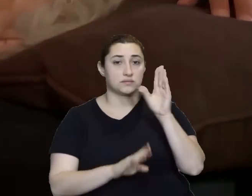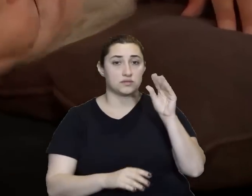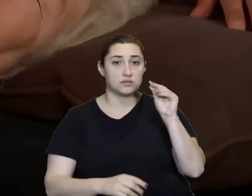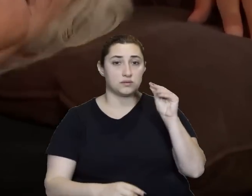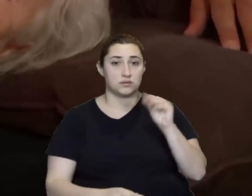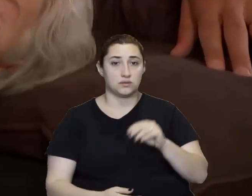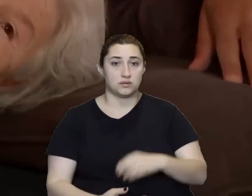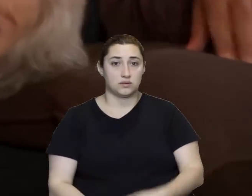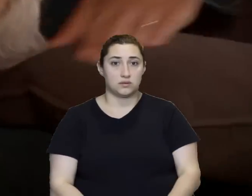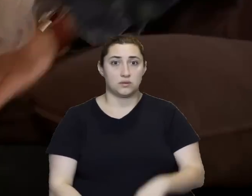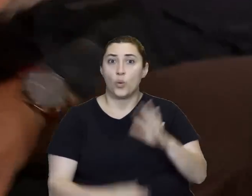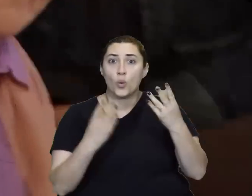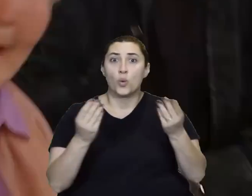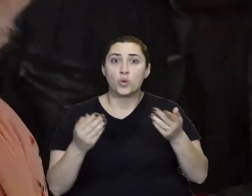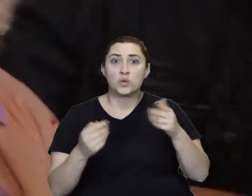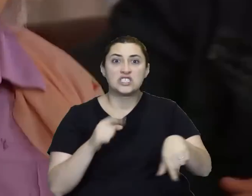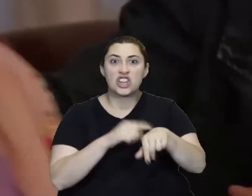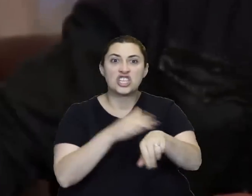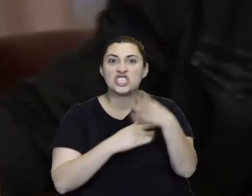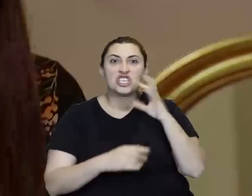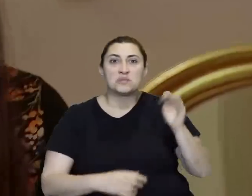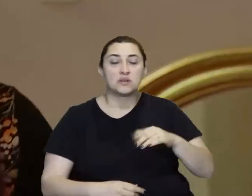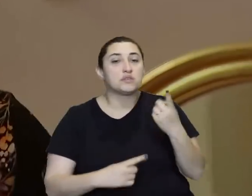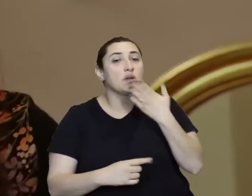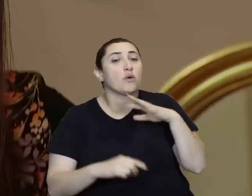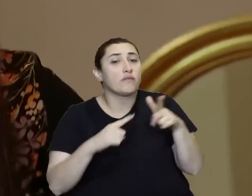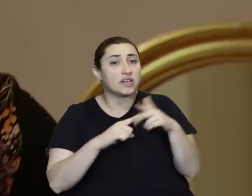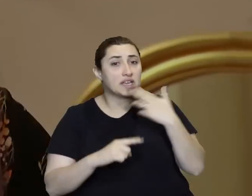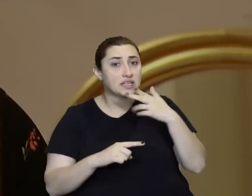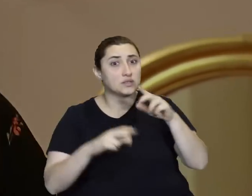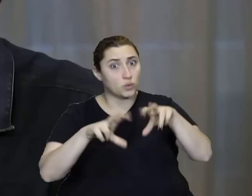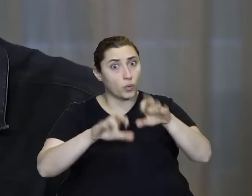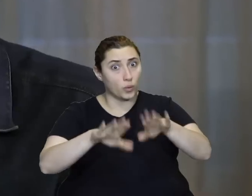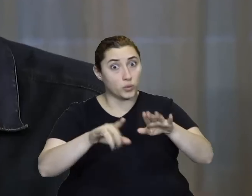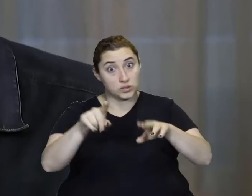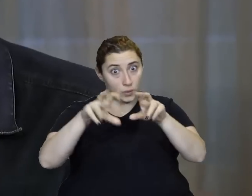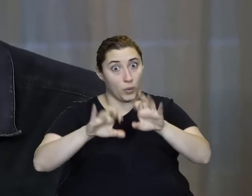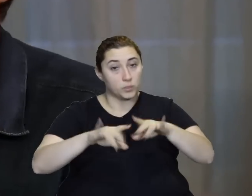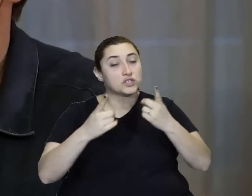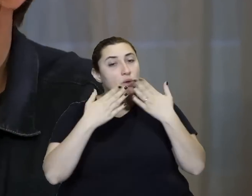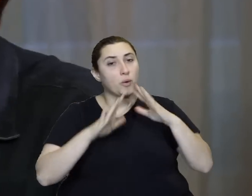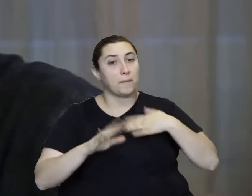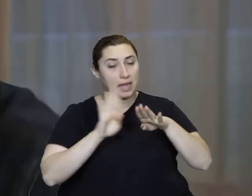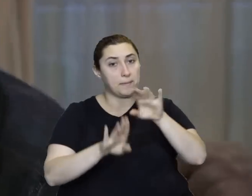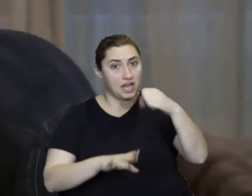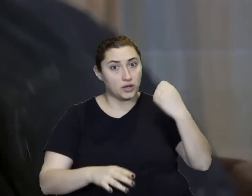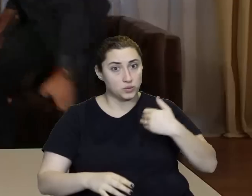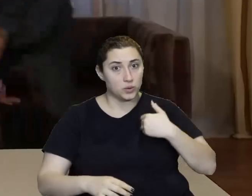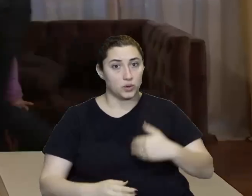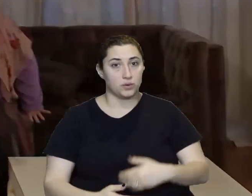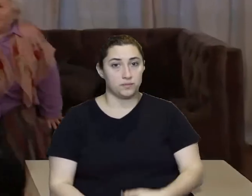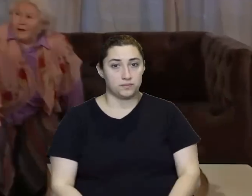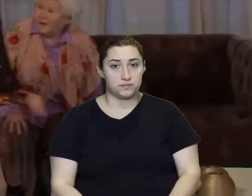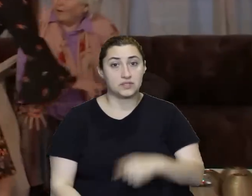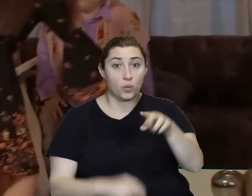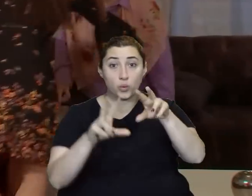Fikriye sıçrayarak doğruldu. Ne oluyor? Bu saatte kim? Bir şey yok Fikriye teyze. Sen otur. Sen otur. Bir şey yok. Ben şimdi bakıyorum. Ömer'e kaş göz